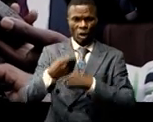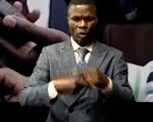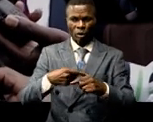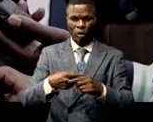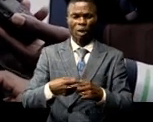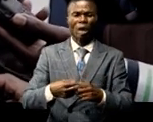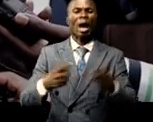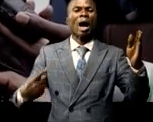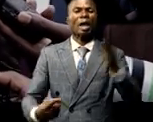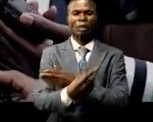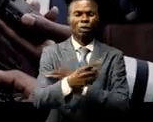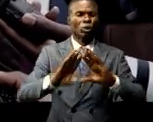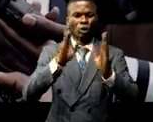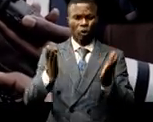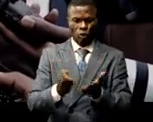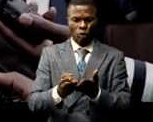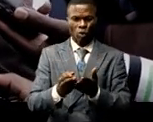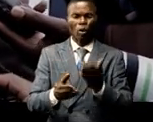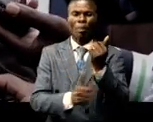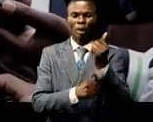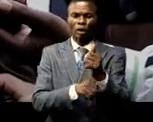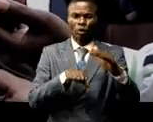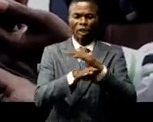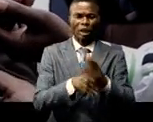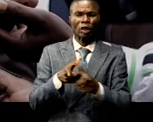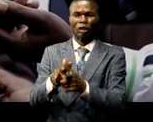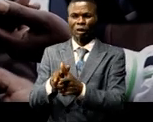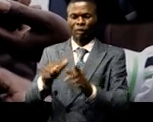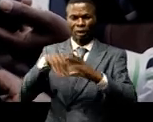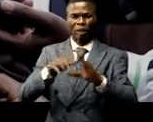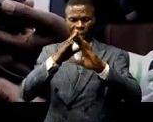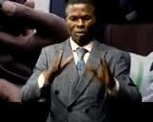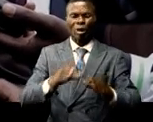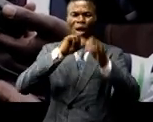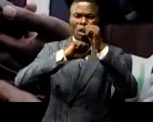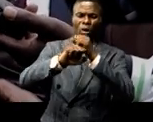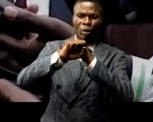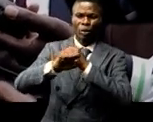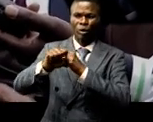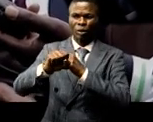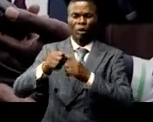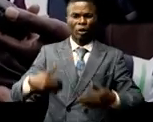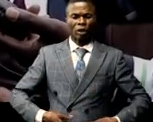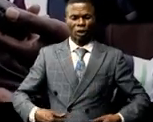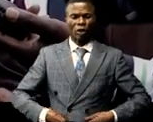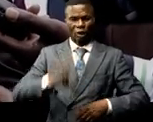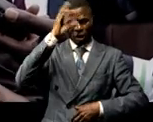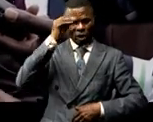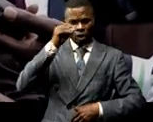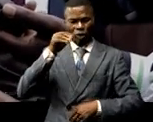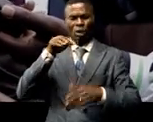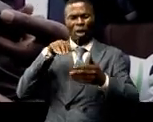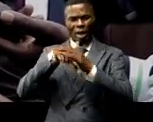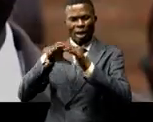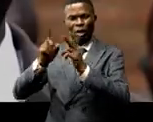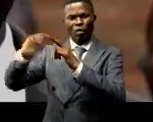dénoncer tout porteur d'armes illégales, à sensibiliser les jeunes gens égarés de revenir à la